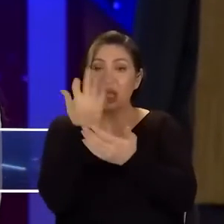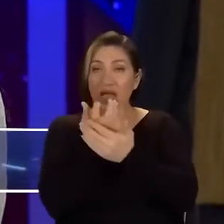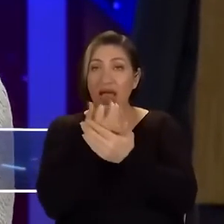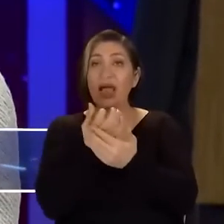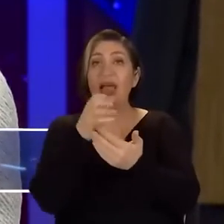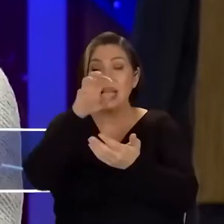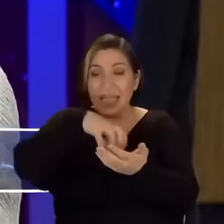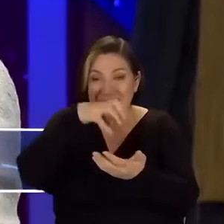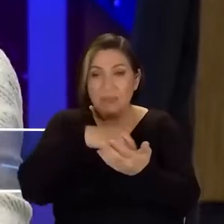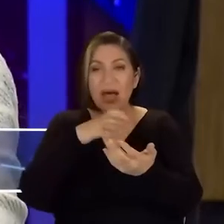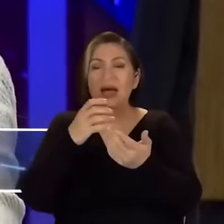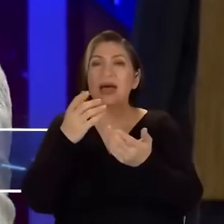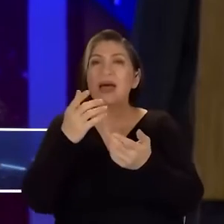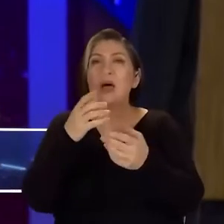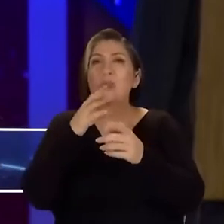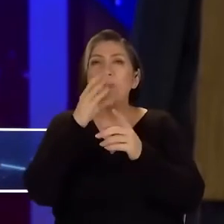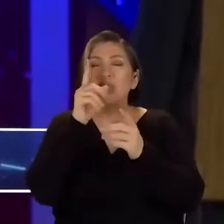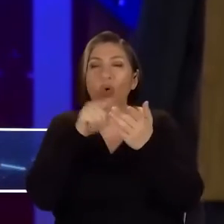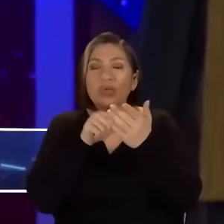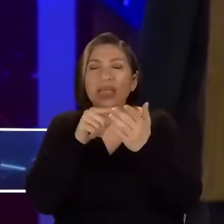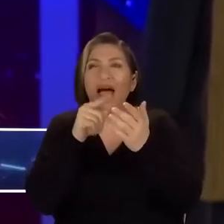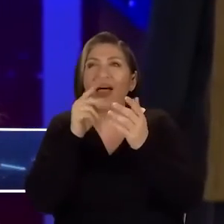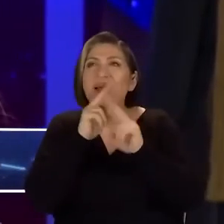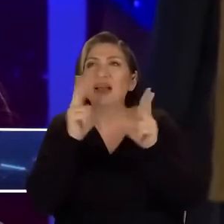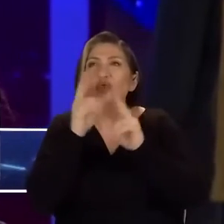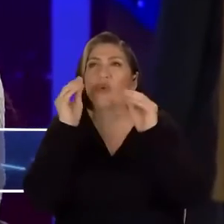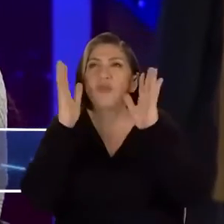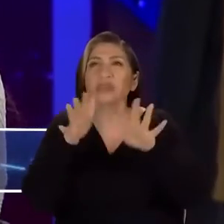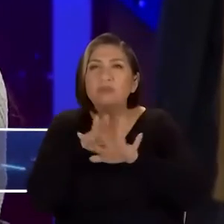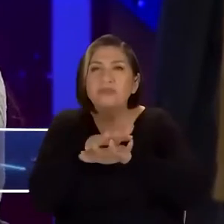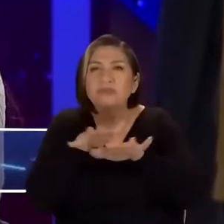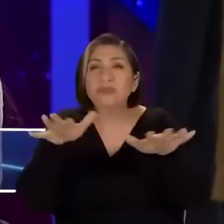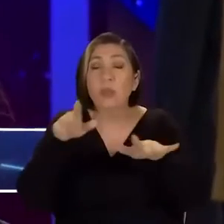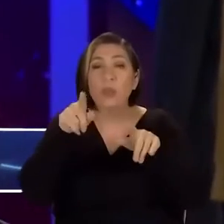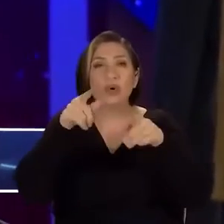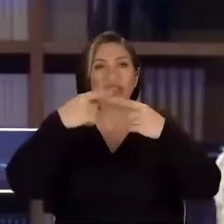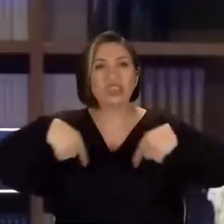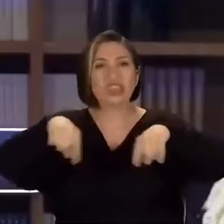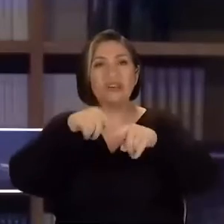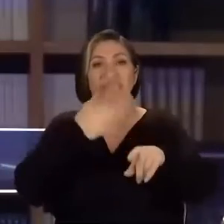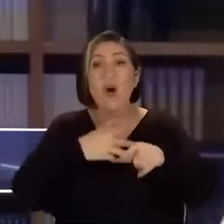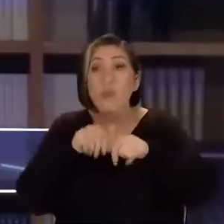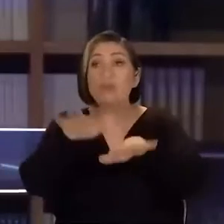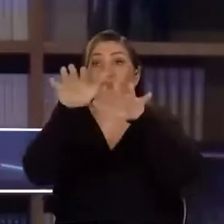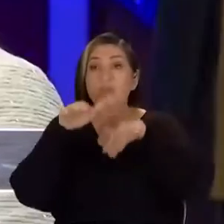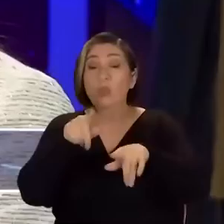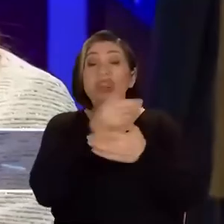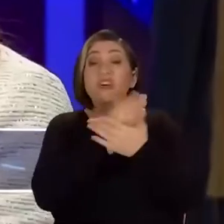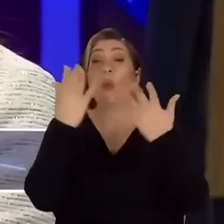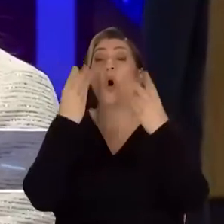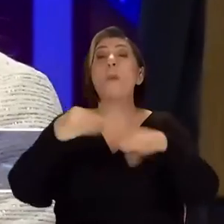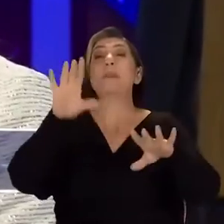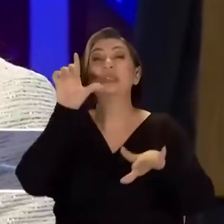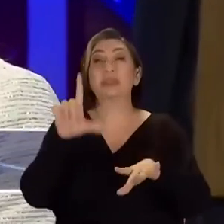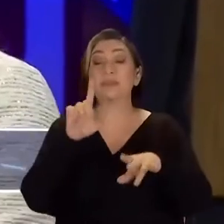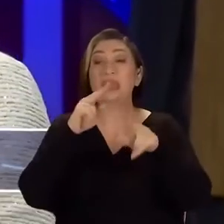kazıma işlemleri bir noktada çok fazla elektrik tükettiği için çevreciler ayaklanıyor, bu sürdürülebilir olamaz diyor. Bir noktada